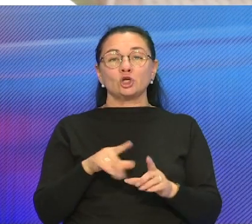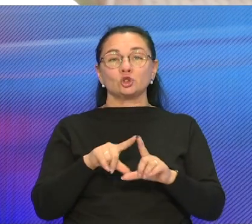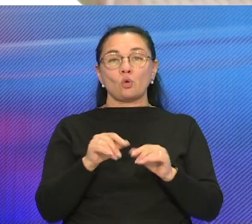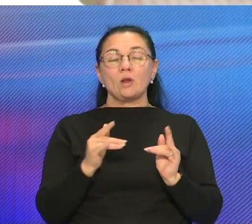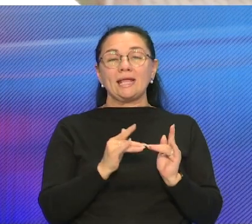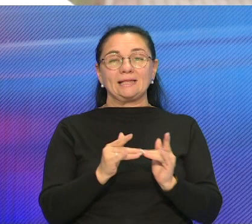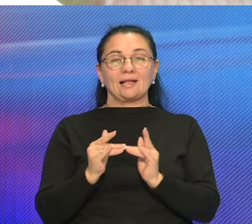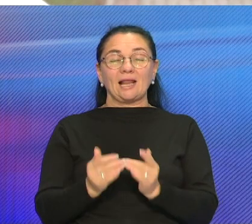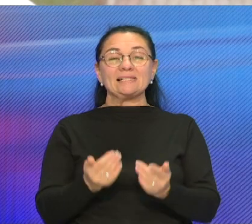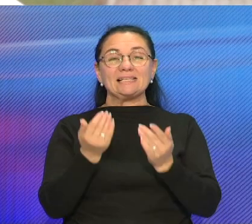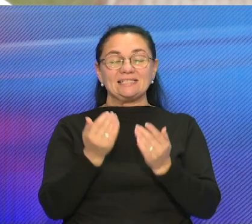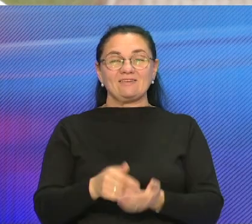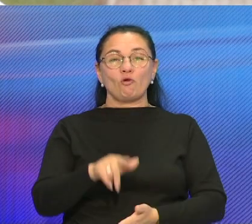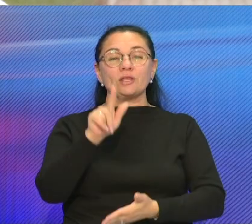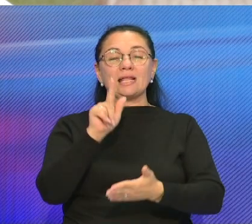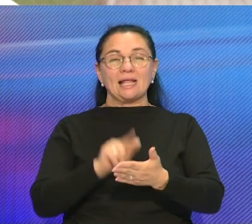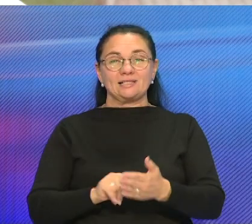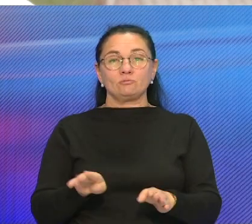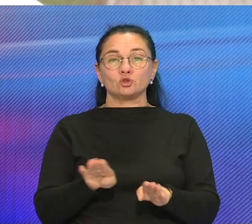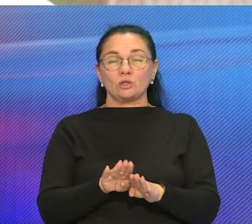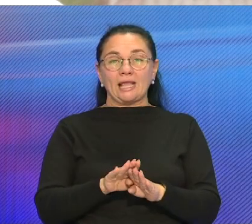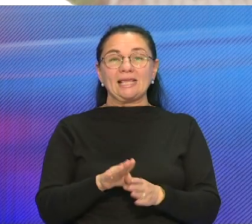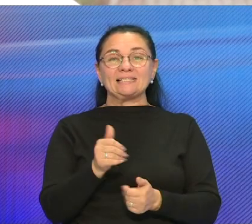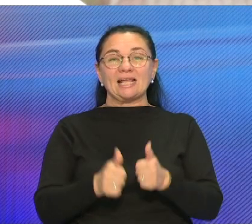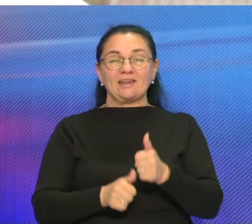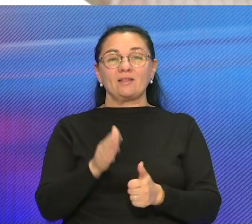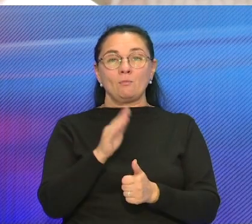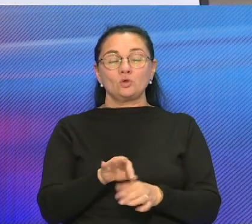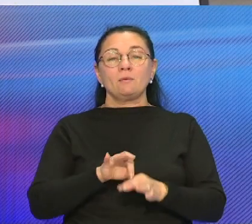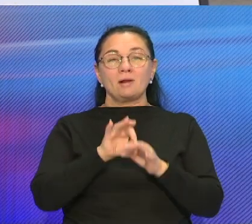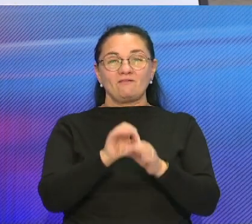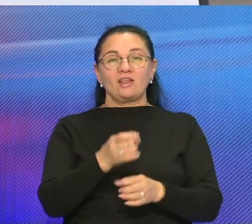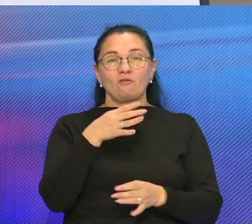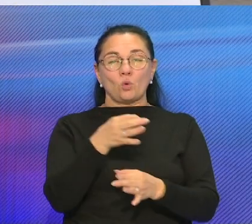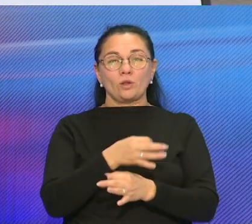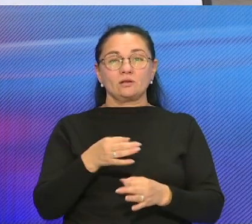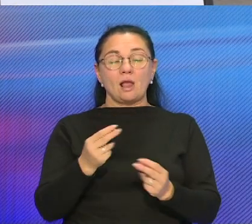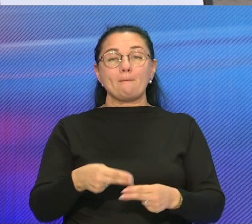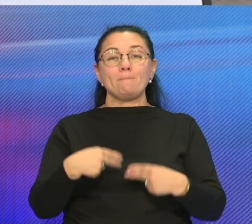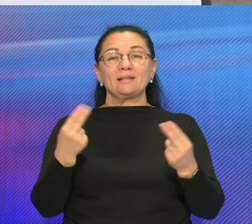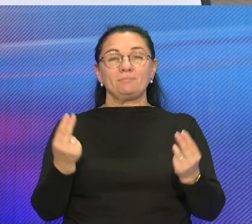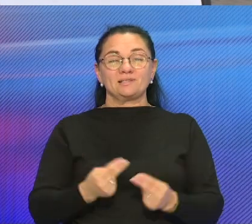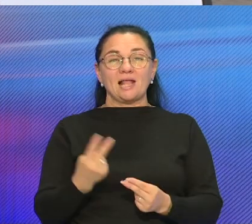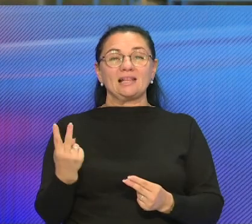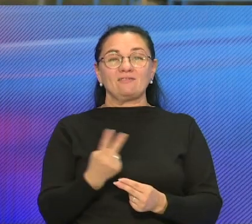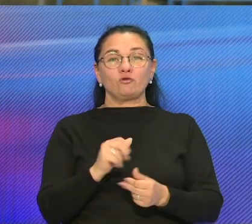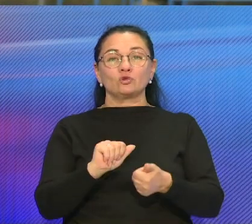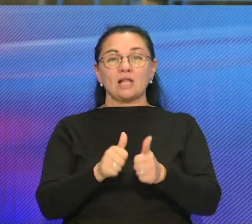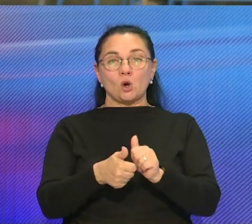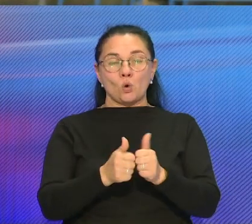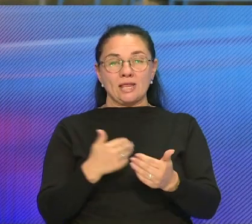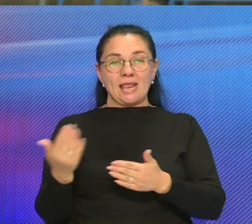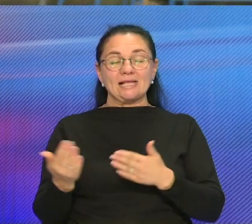сегодня мы надеемся, что такого же плана соревнования будем проводить и в Гродинской области. Мы подписали план двухсторонних сотрудничеств. Он